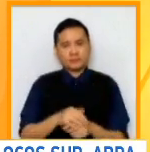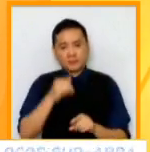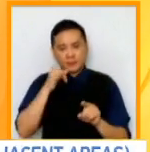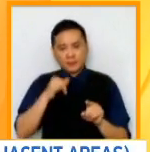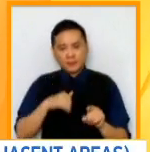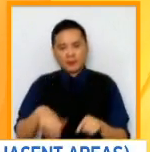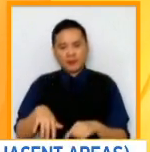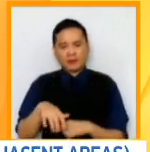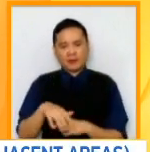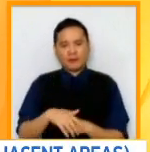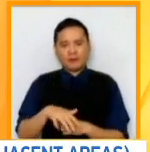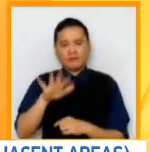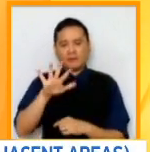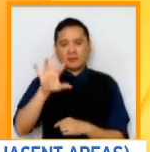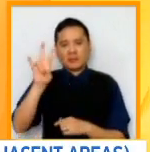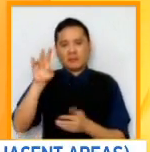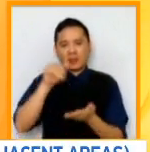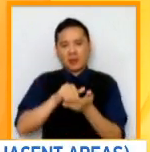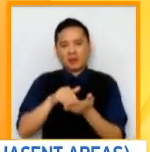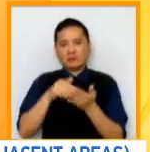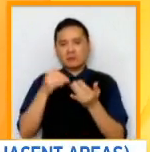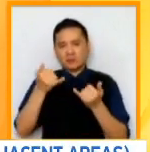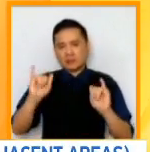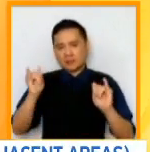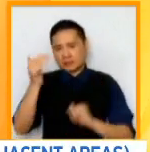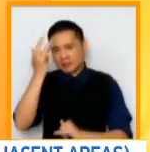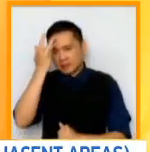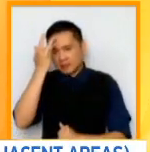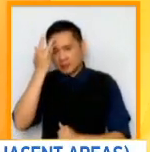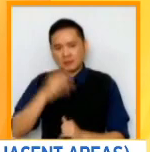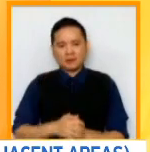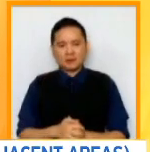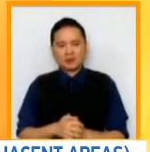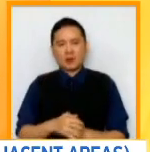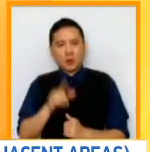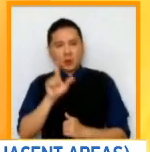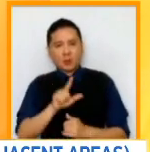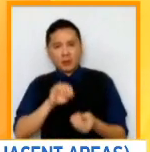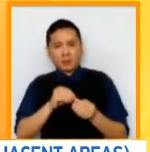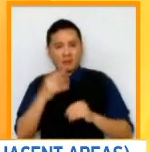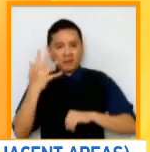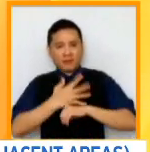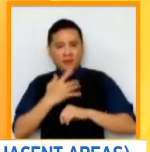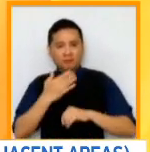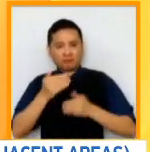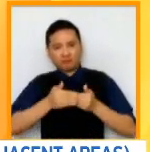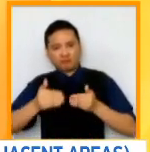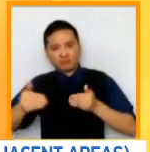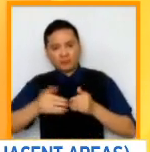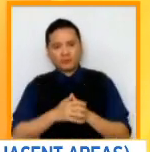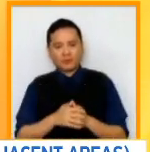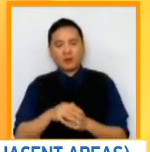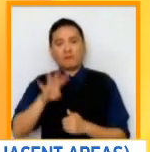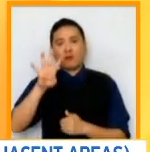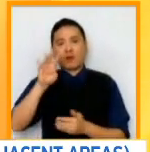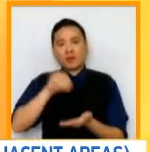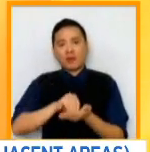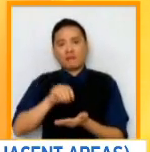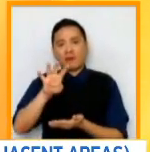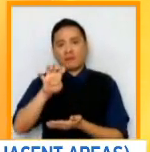57,763 ang mga aktibong kaso. Pinakamababa rin sa loob ng 5 araw ang mga bagong kaso na 4,405.